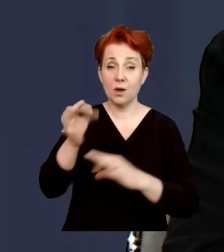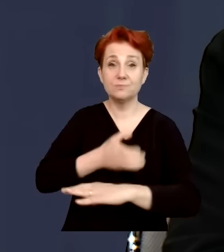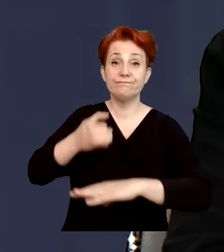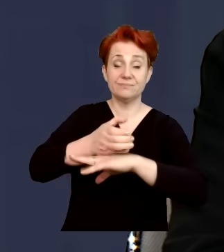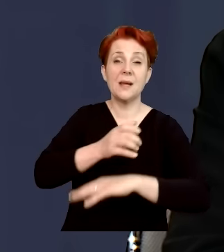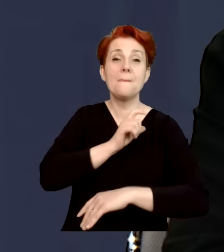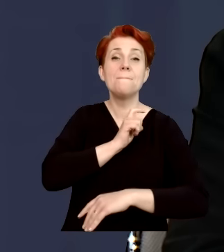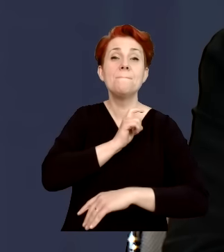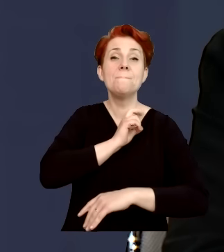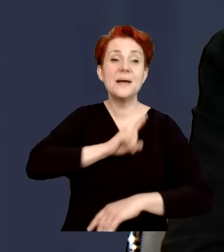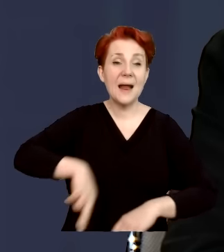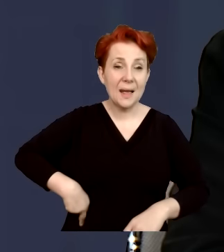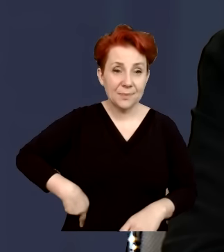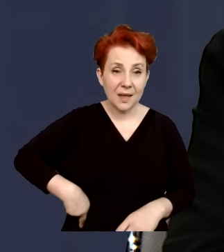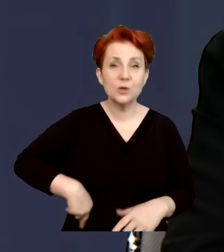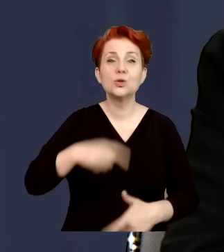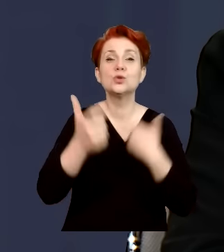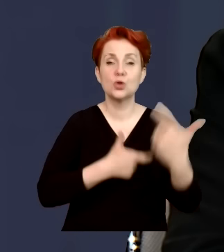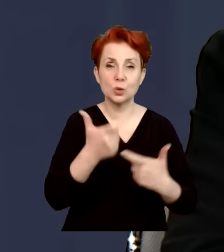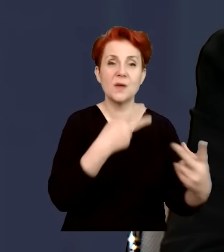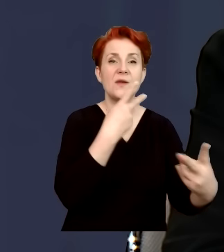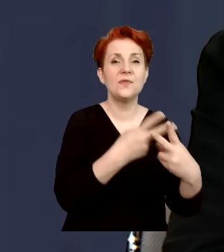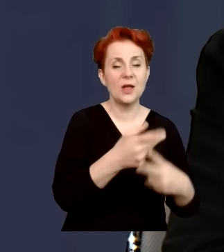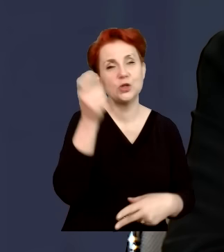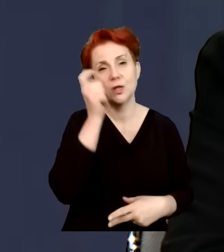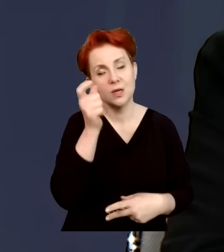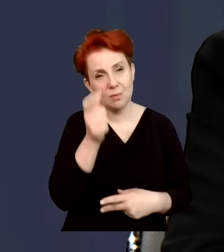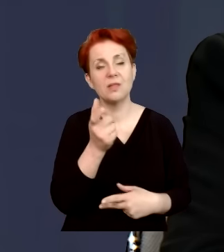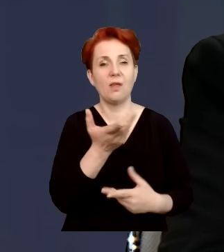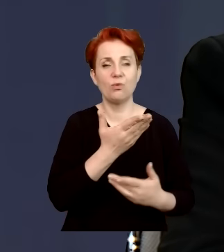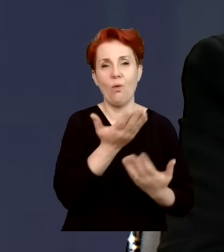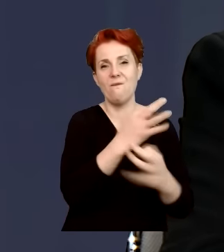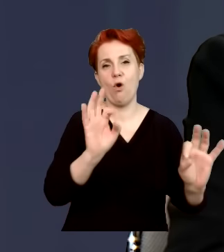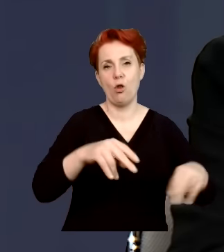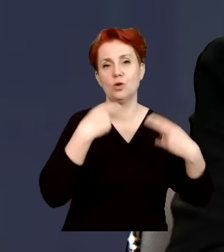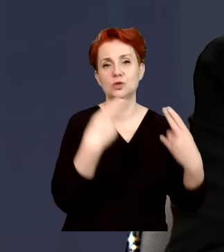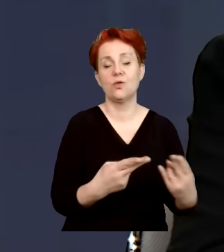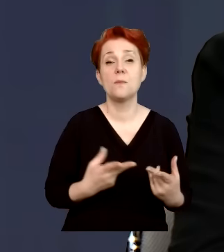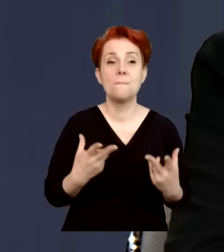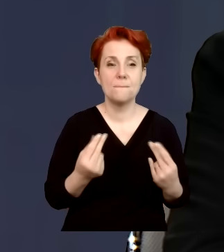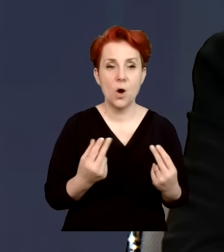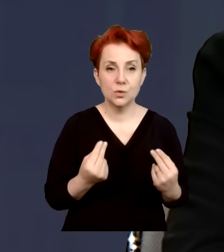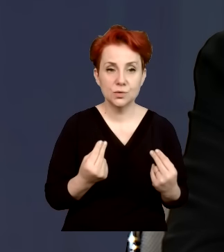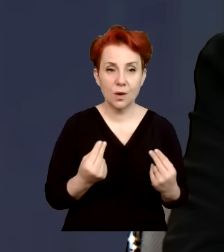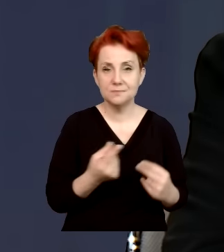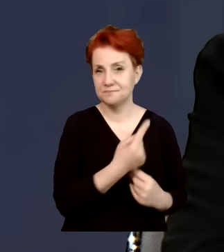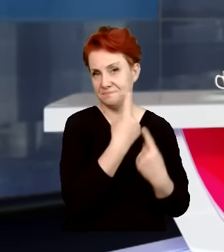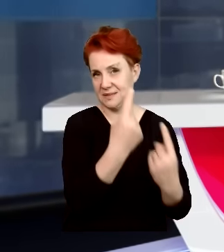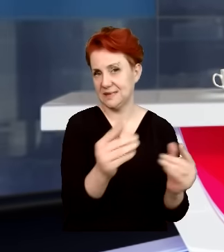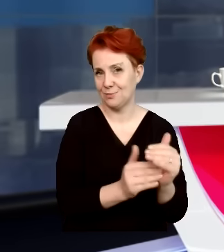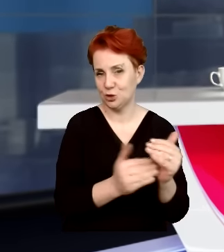właśnie uwolnienie więźniów, kryminalistów, wypuszczenie na wolność. Po co? No, to Państwo musicie sobie na to